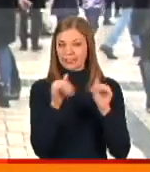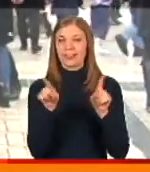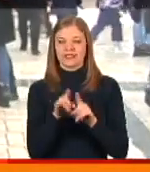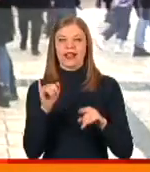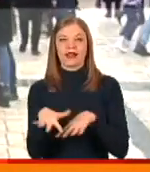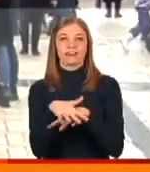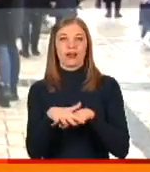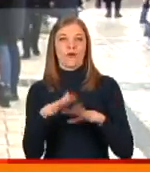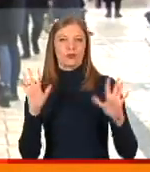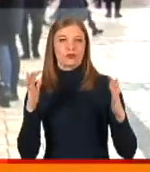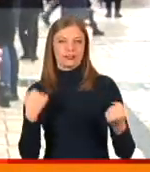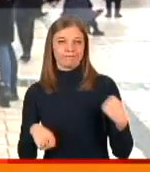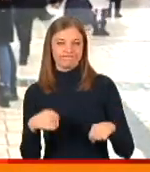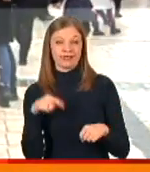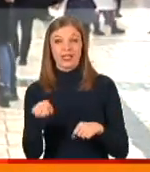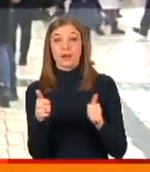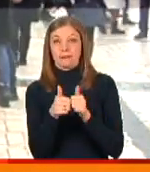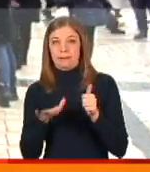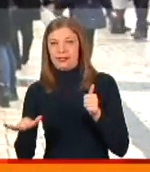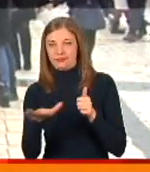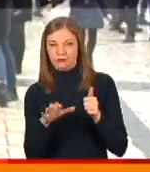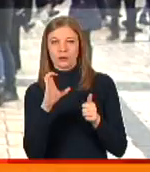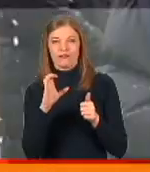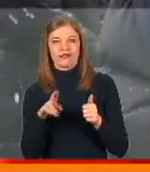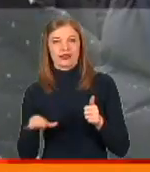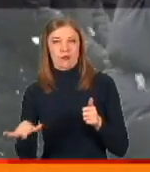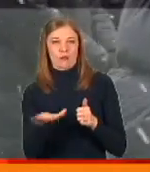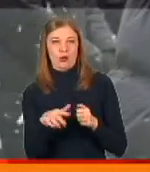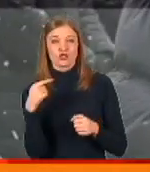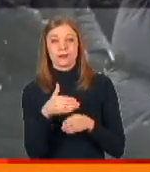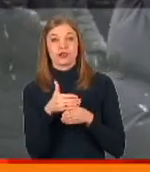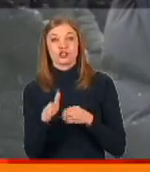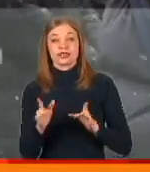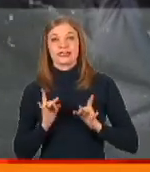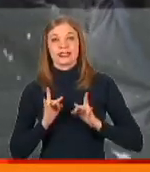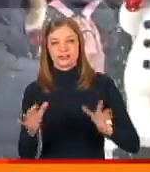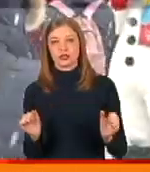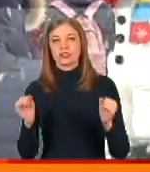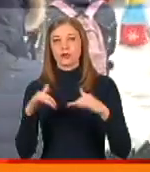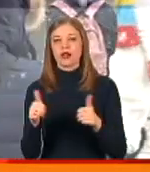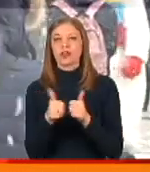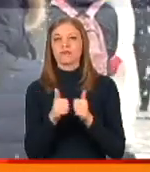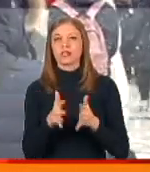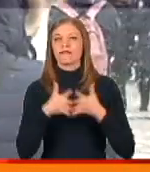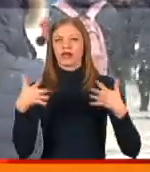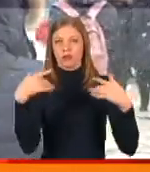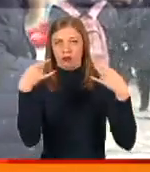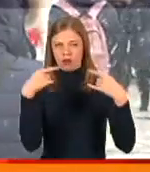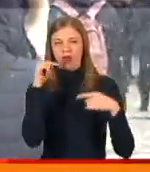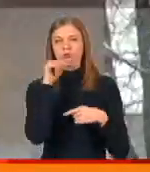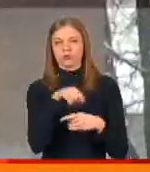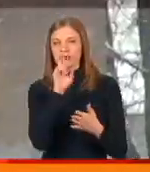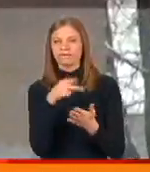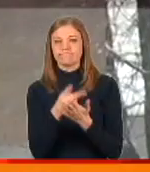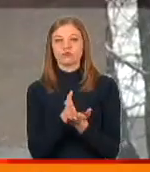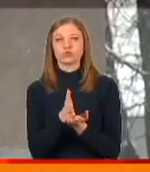народні гуляння, які тут під ним – на Софіївській площі. Частина святкувальників зібралася біля великого екрана. Там